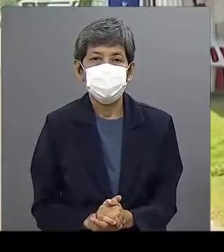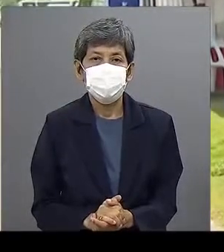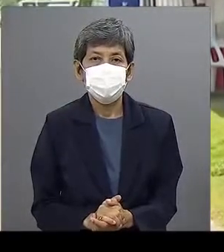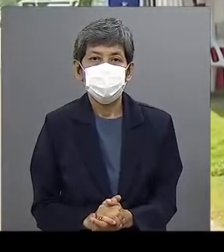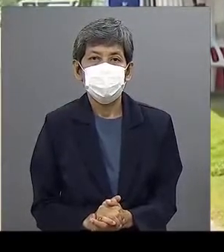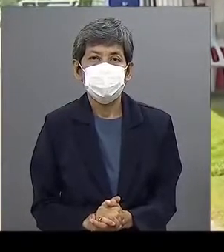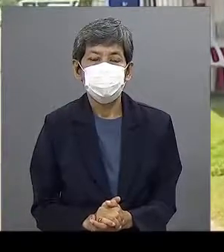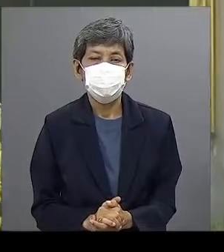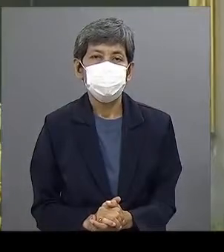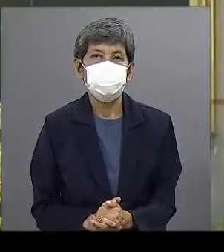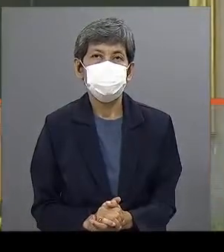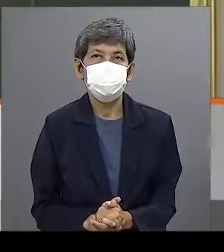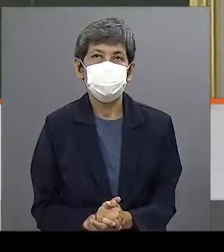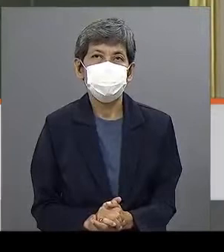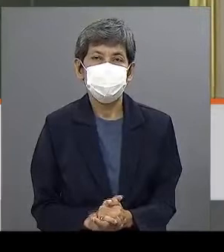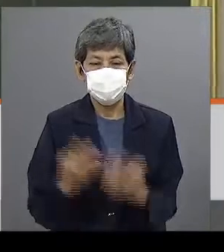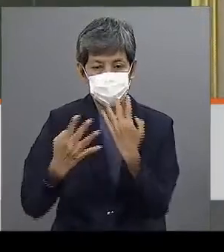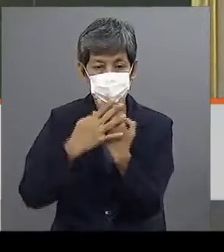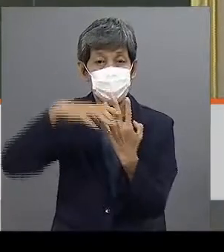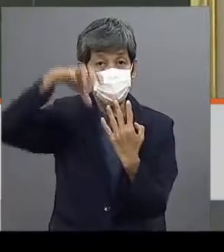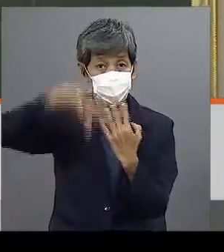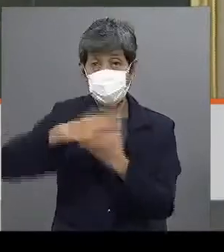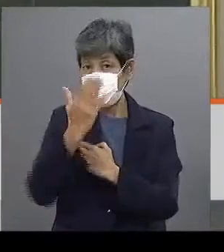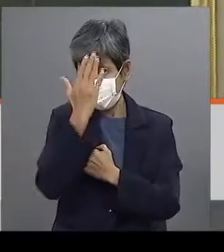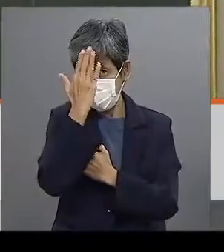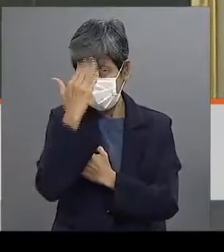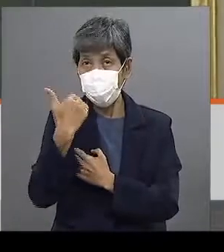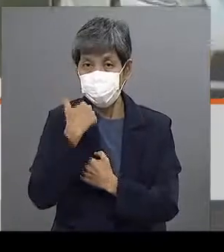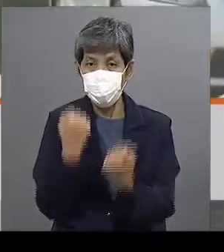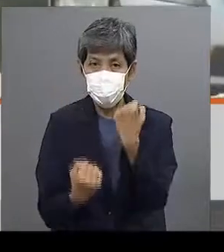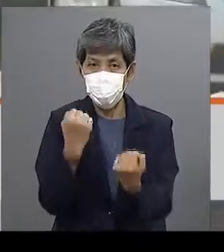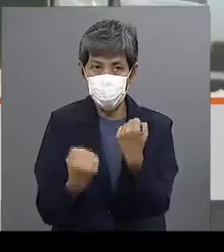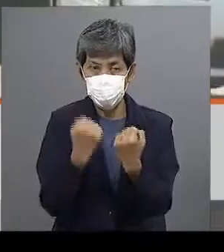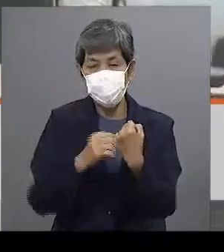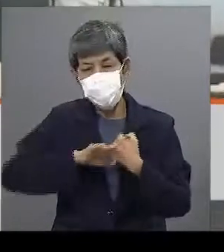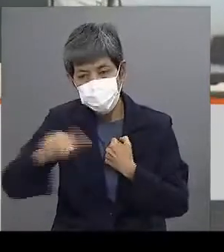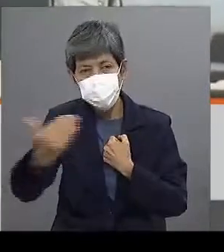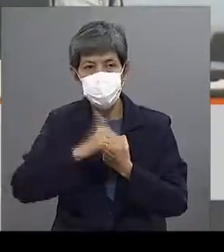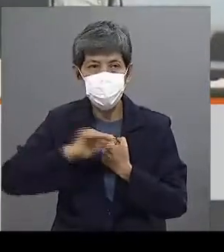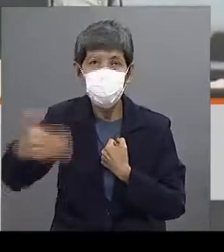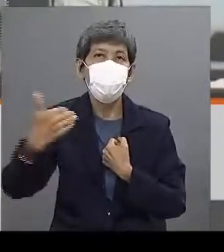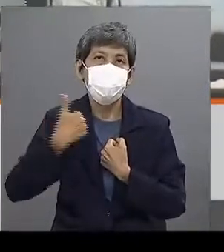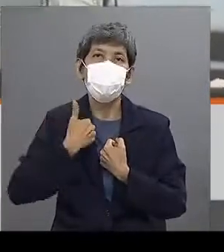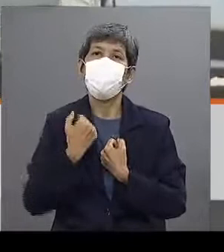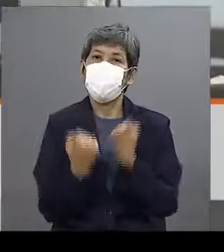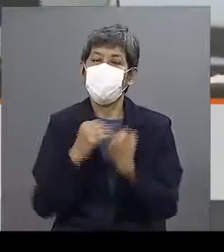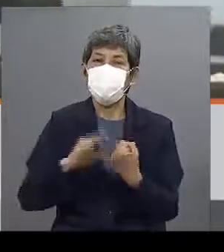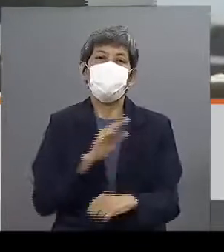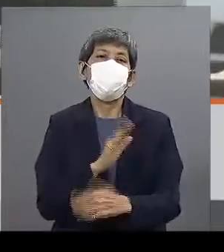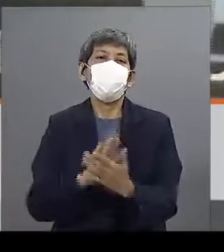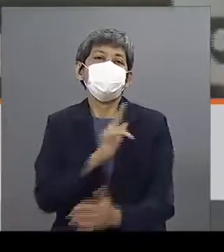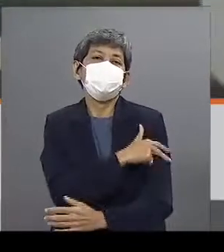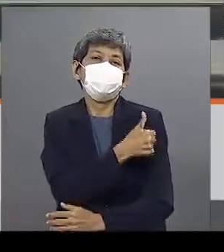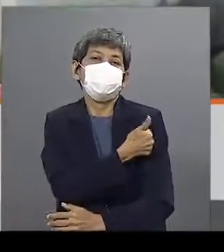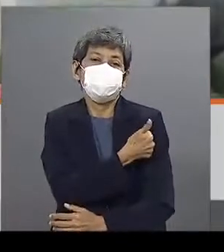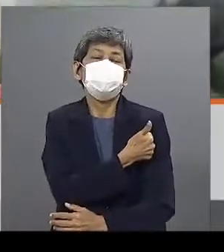ก็บรรยากาศหน้าเรือนจำกลางจังหวัดเชียงใหม่ยังคงมีรถของเจ้าหน้าที่เข้าออกอยู่ตลอดโดยเฉพาะรถของเจ้าหน้าที่สาระสุขและรถของเจ้าหน้าที่